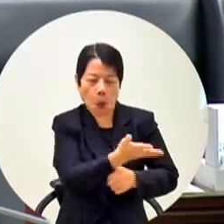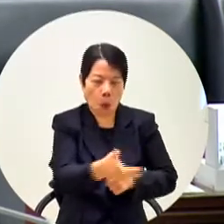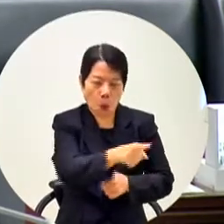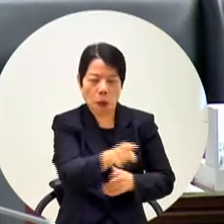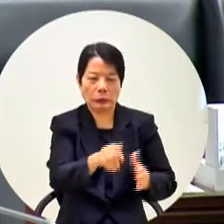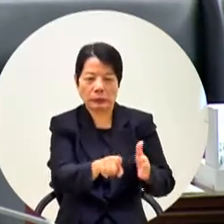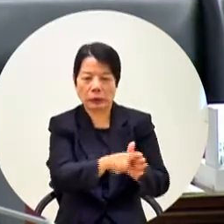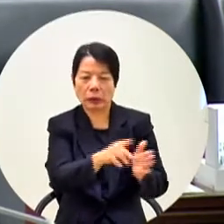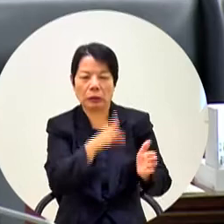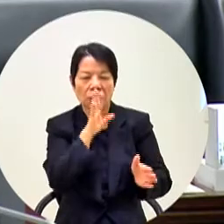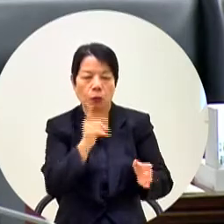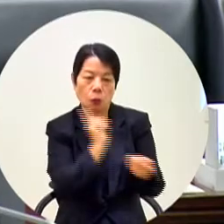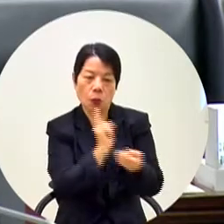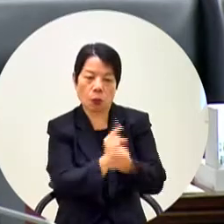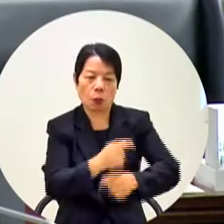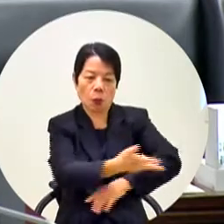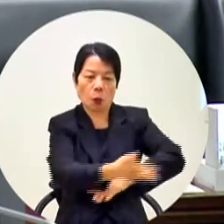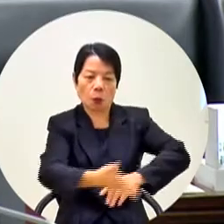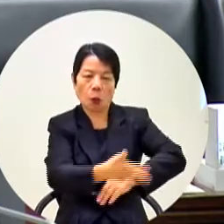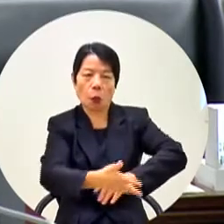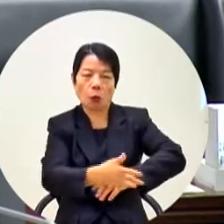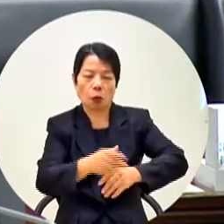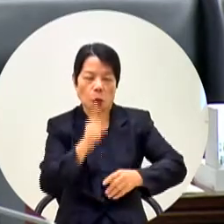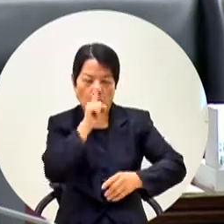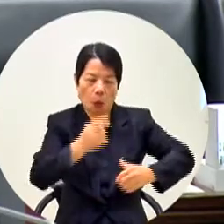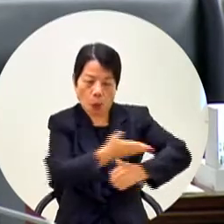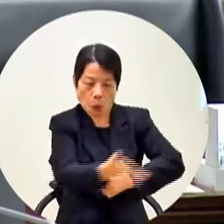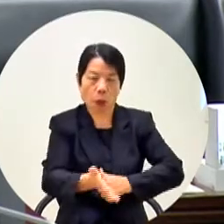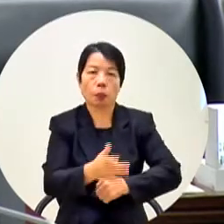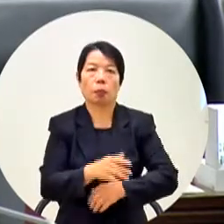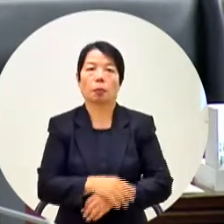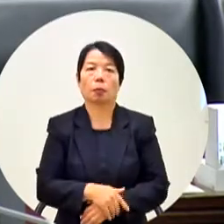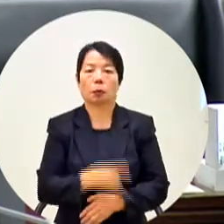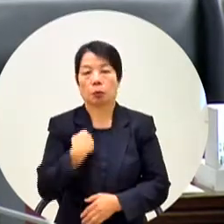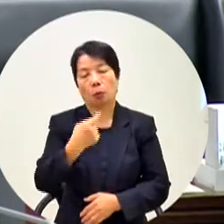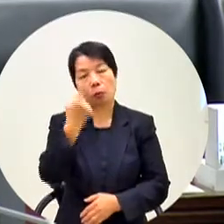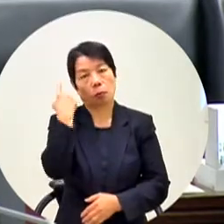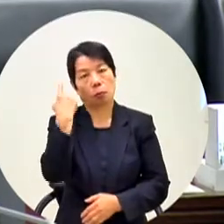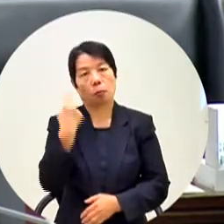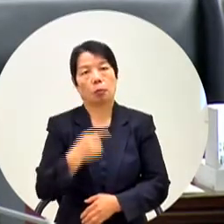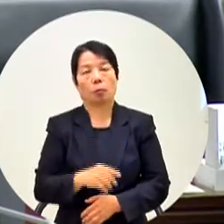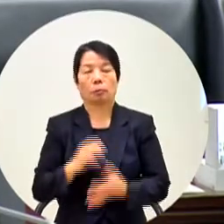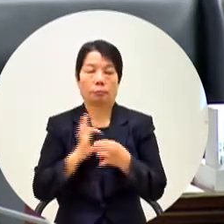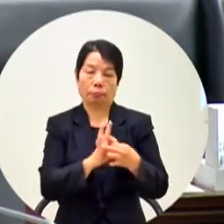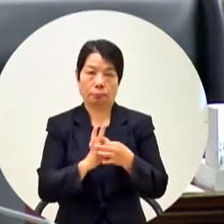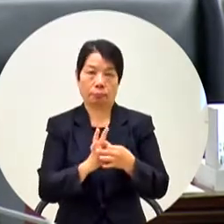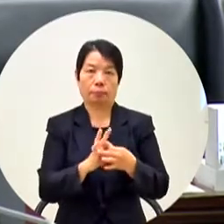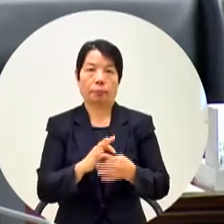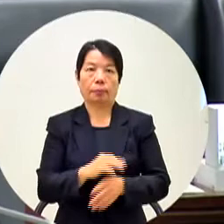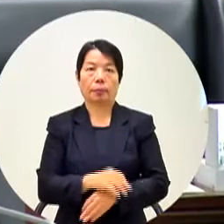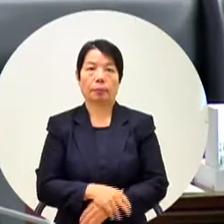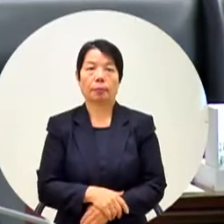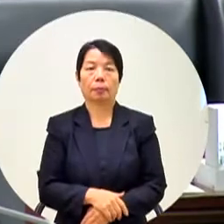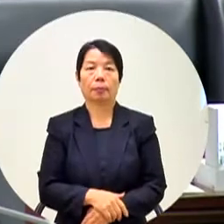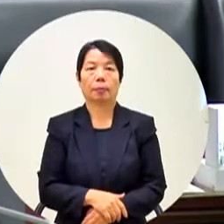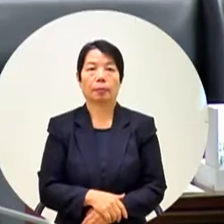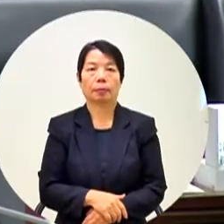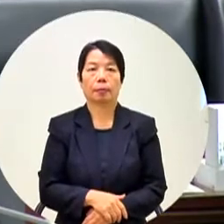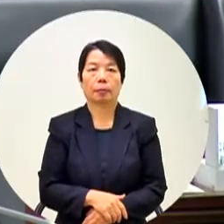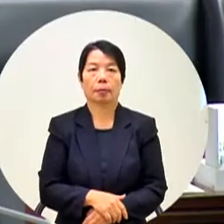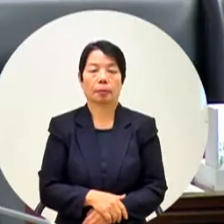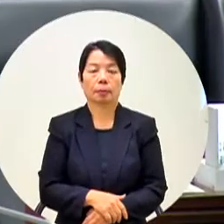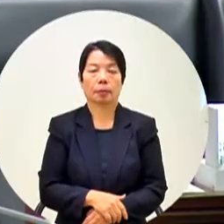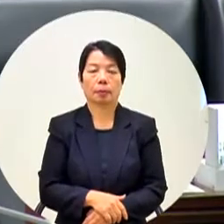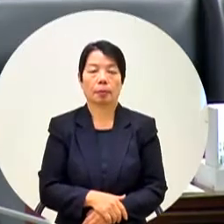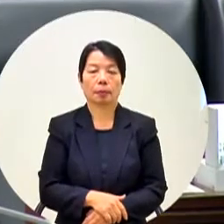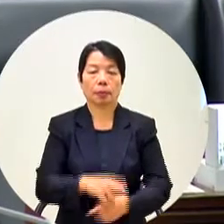河川的污染啊、我昨昏因为咱的家底啊，